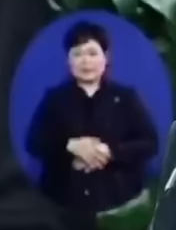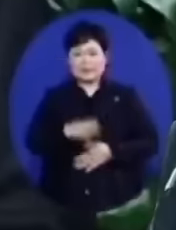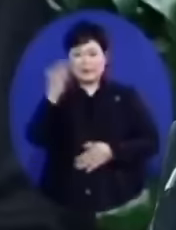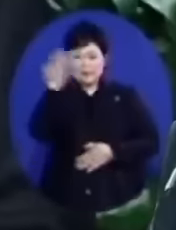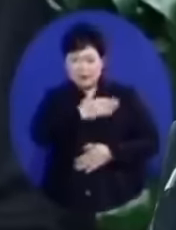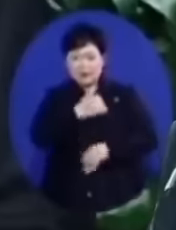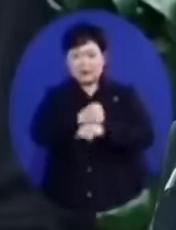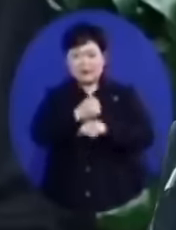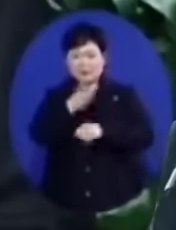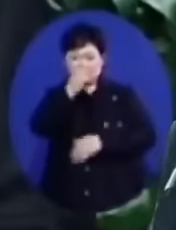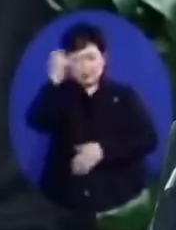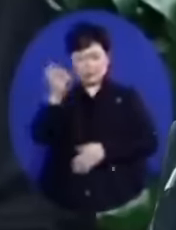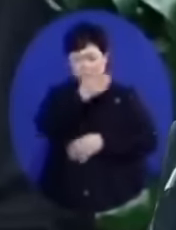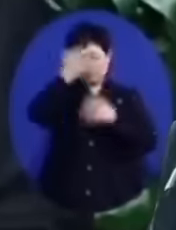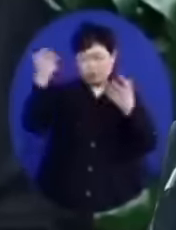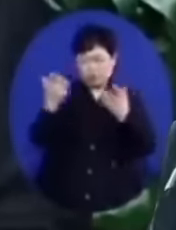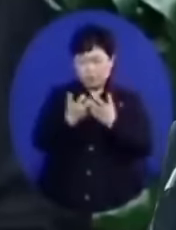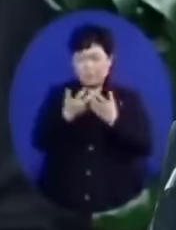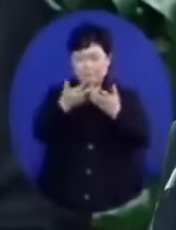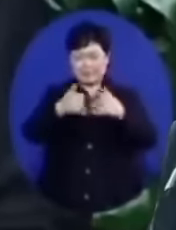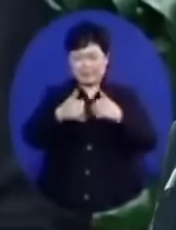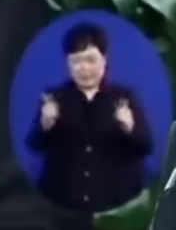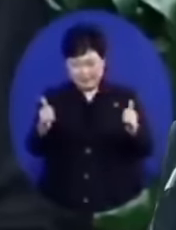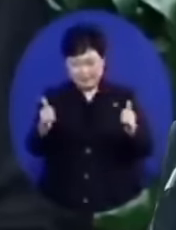성결하고 성령 충만받은 사람이다,